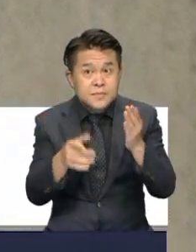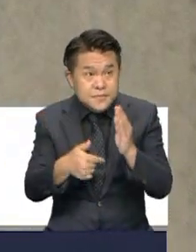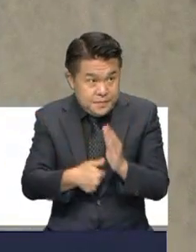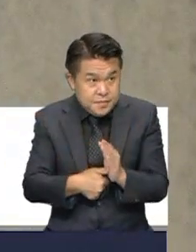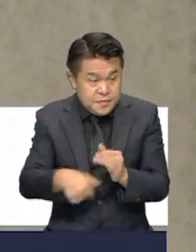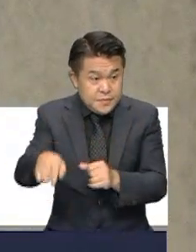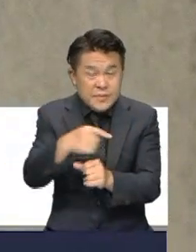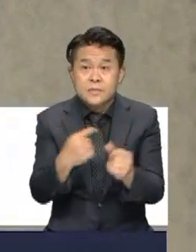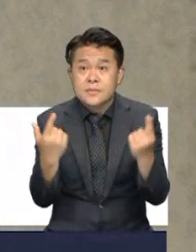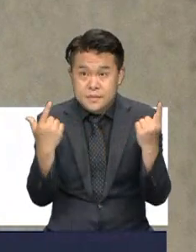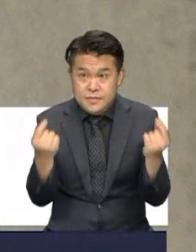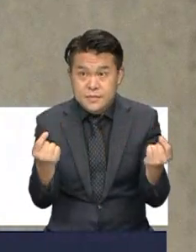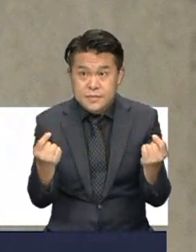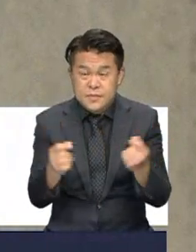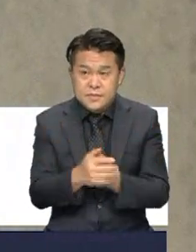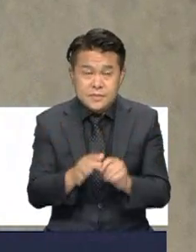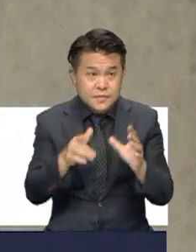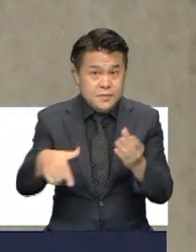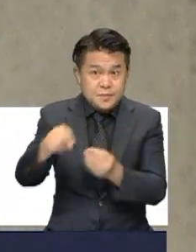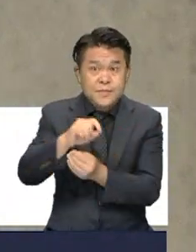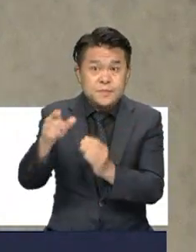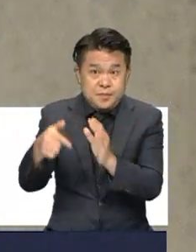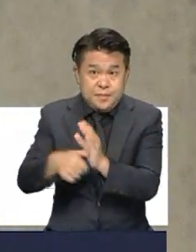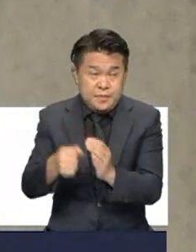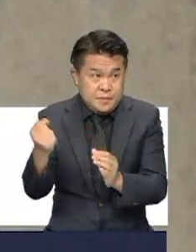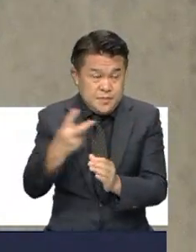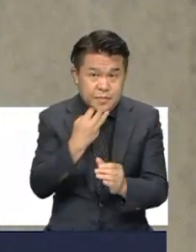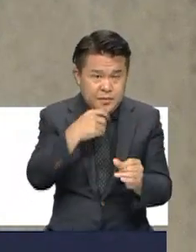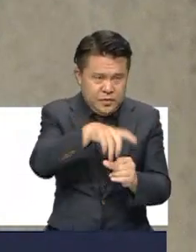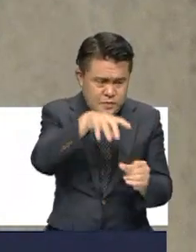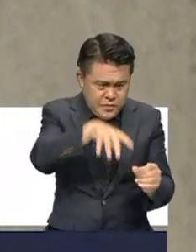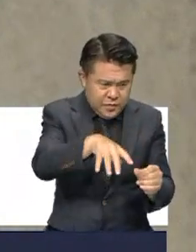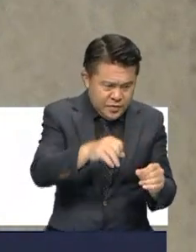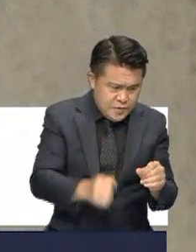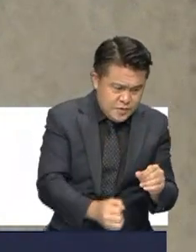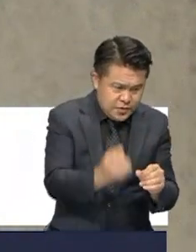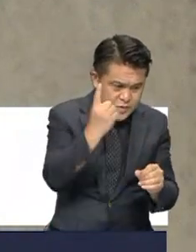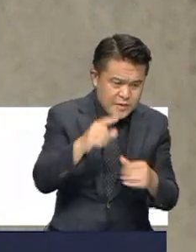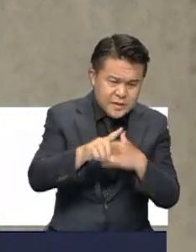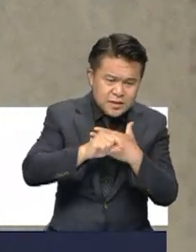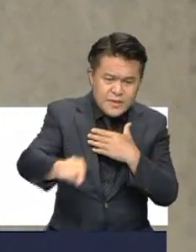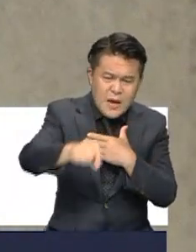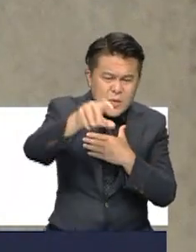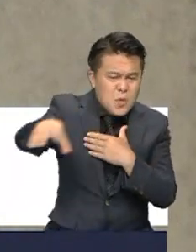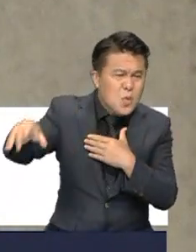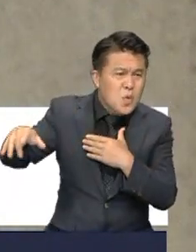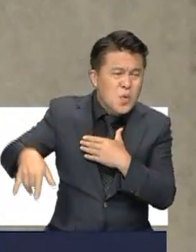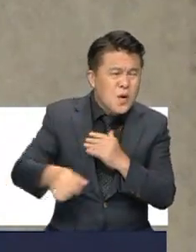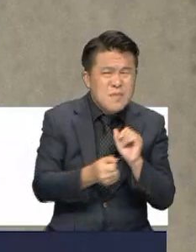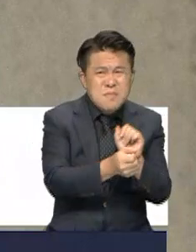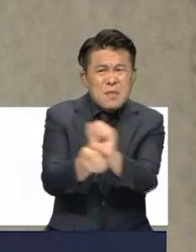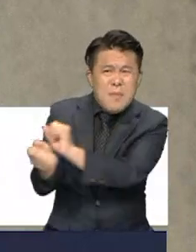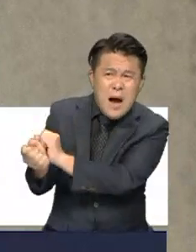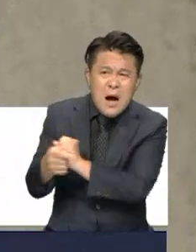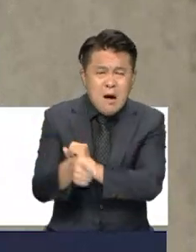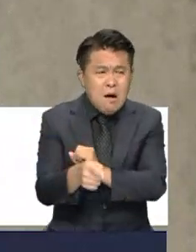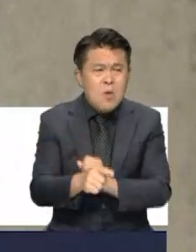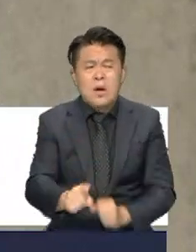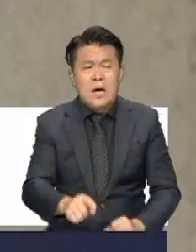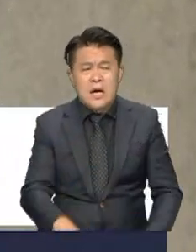경향과 마찬가지로 이번 추석 연휴에 다시 수도권에서 비수도권으로의 감염